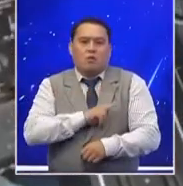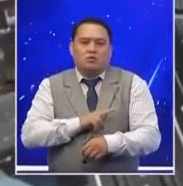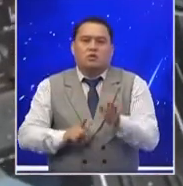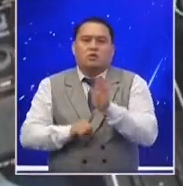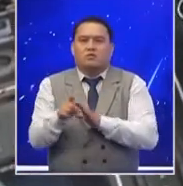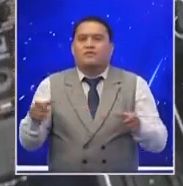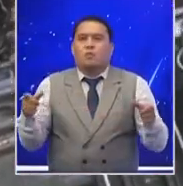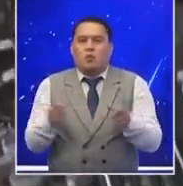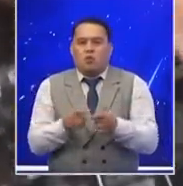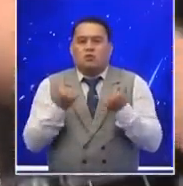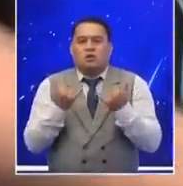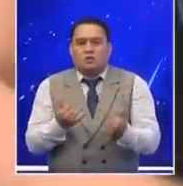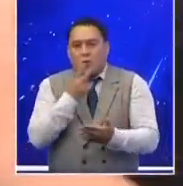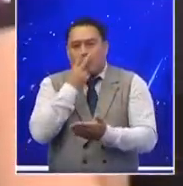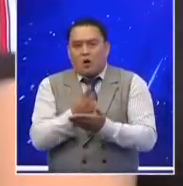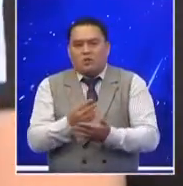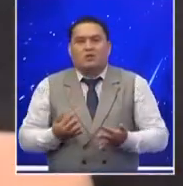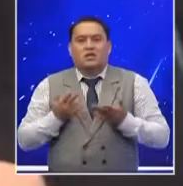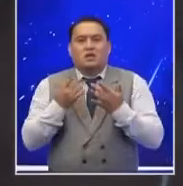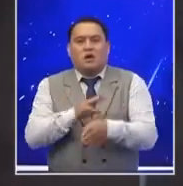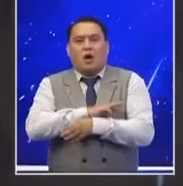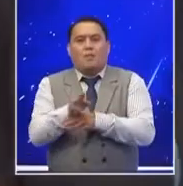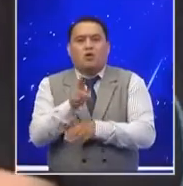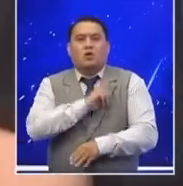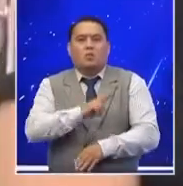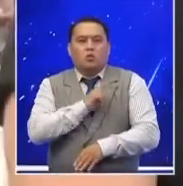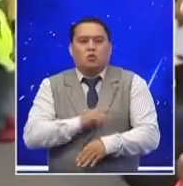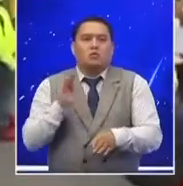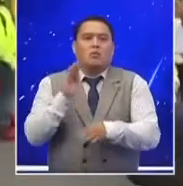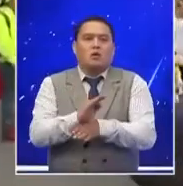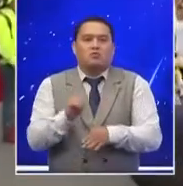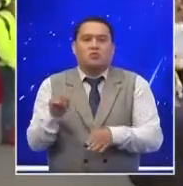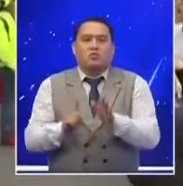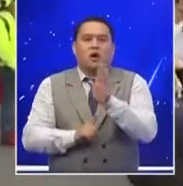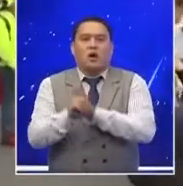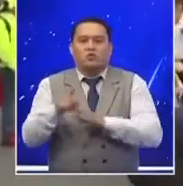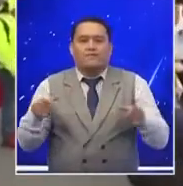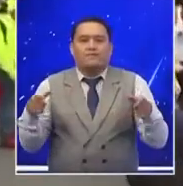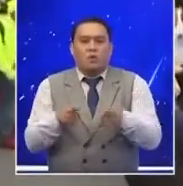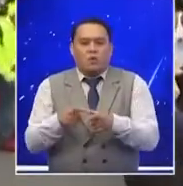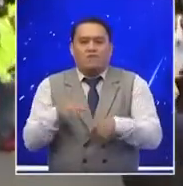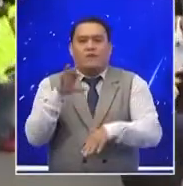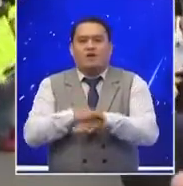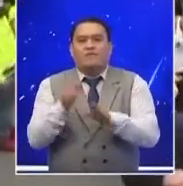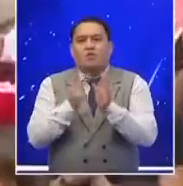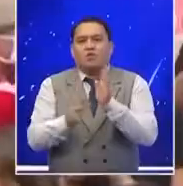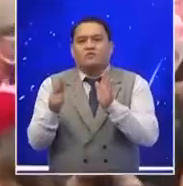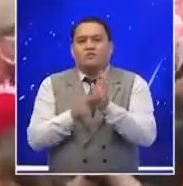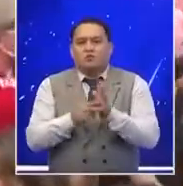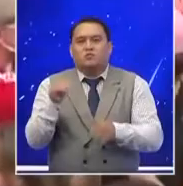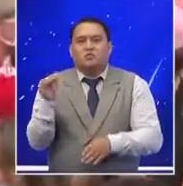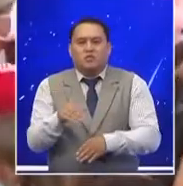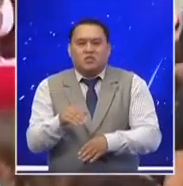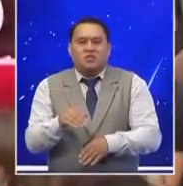начала вспышки. Теперь демонстранты требуют обеспечить их работой. Добавим, с начала эпидемии коронавирус выявили у 88